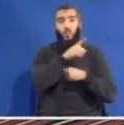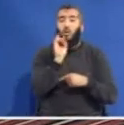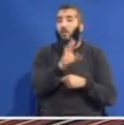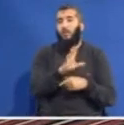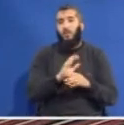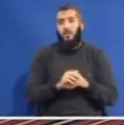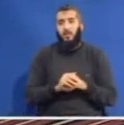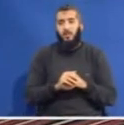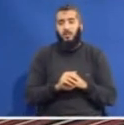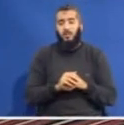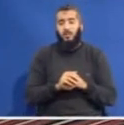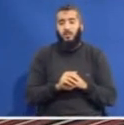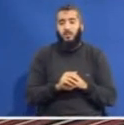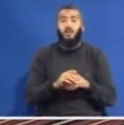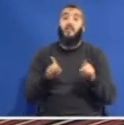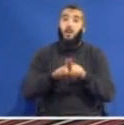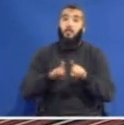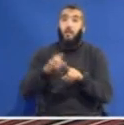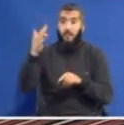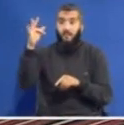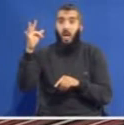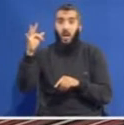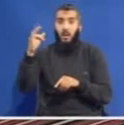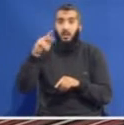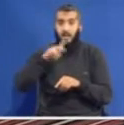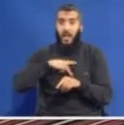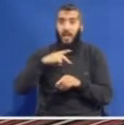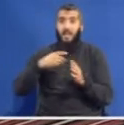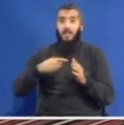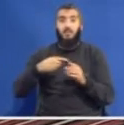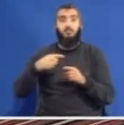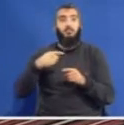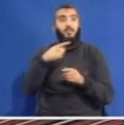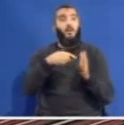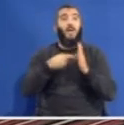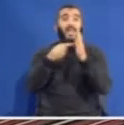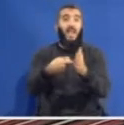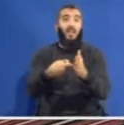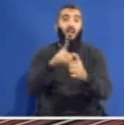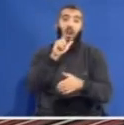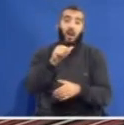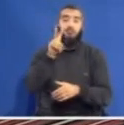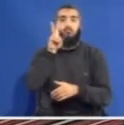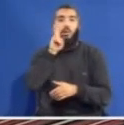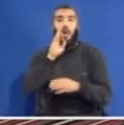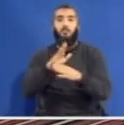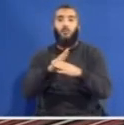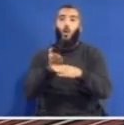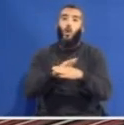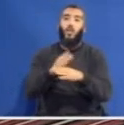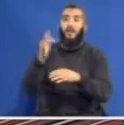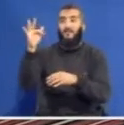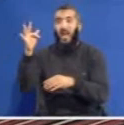ومع العلم هو مام خويا داي عليه دراهم دوك شو كنت في مشكل ما بينه وبين خويا وانا